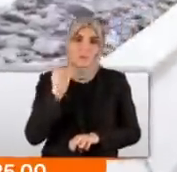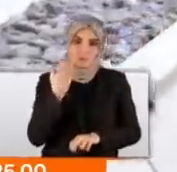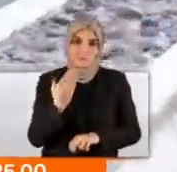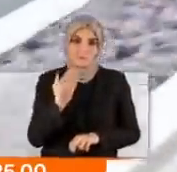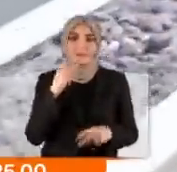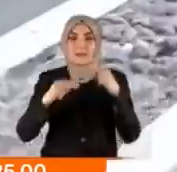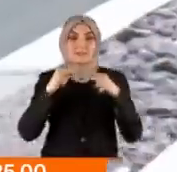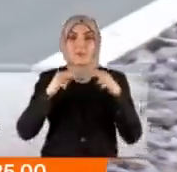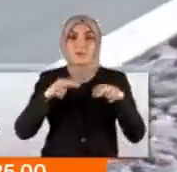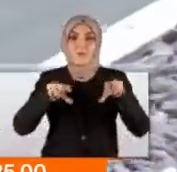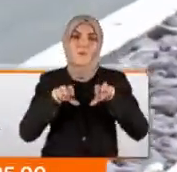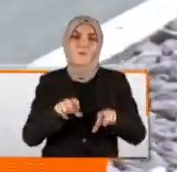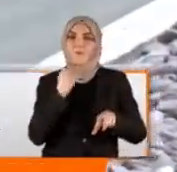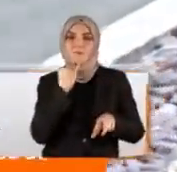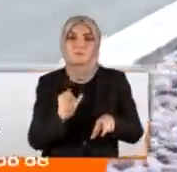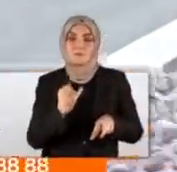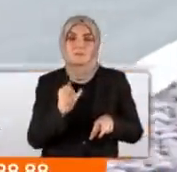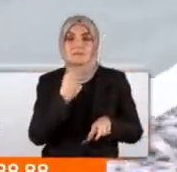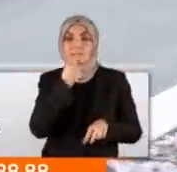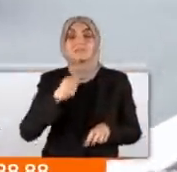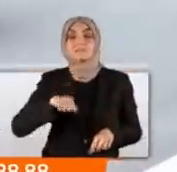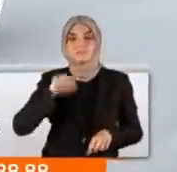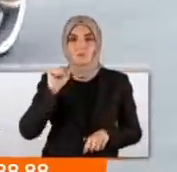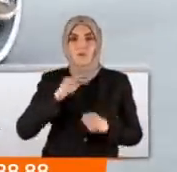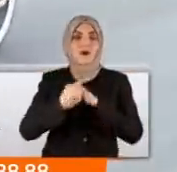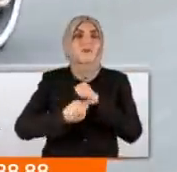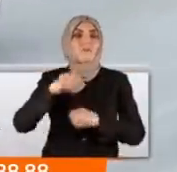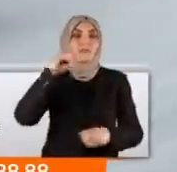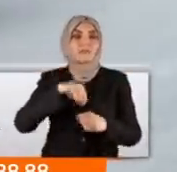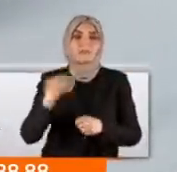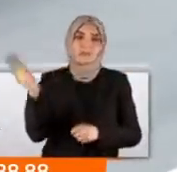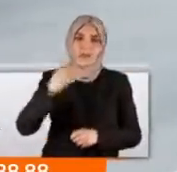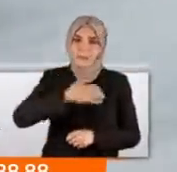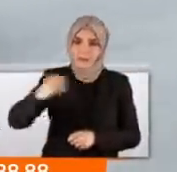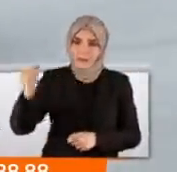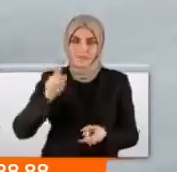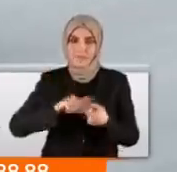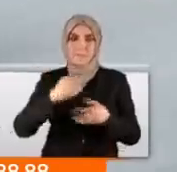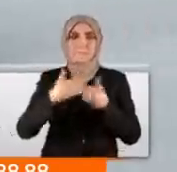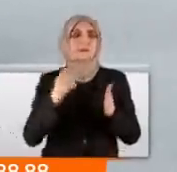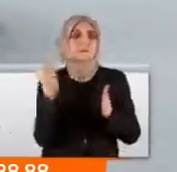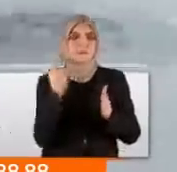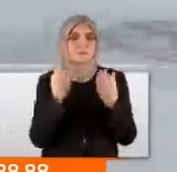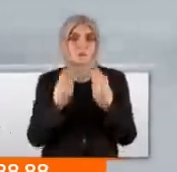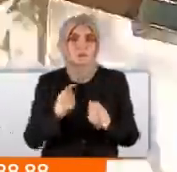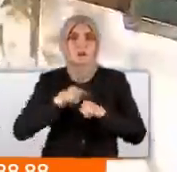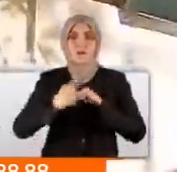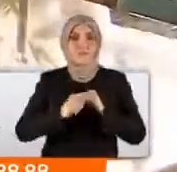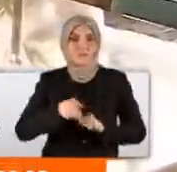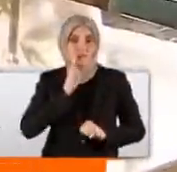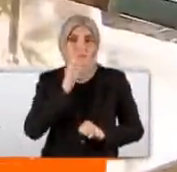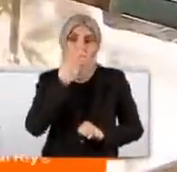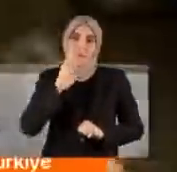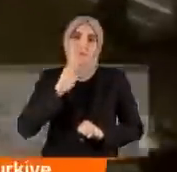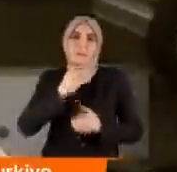Restoranlarda oturarak müşteri alımına izin verilmeyecek. Hafta içi gel al ve paket servis olacak. Hafta sonu ise sadece paket servis olacak.